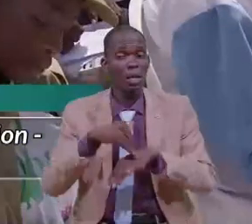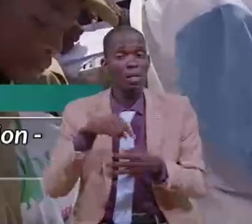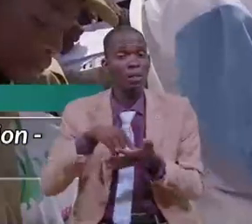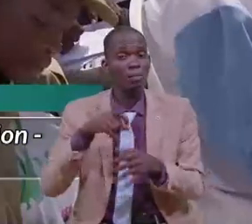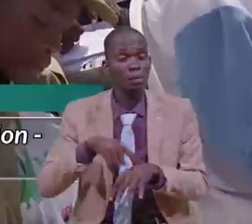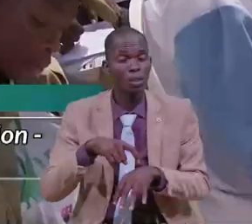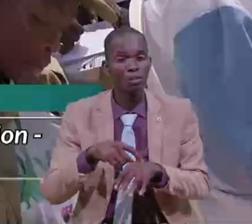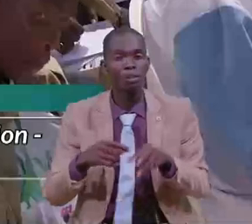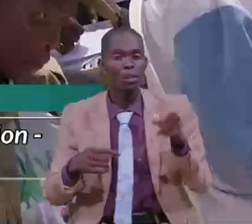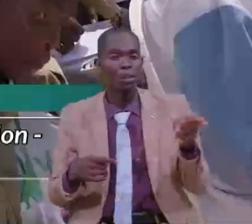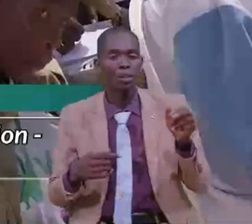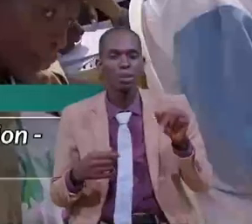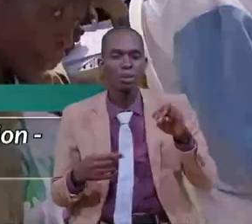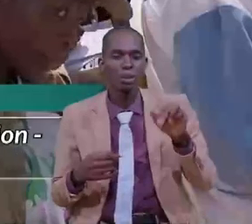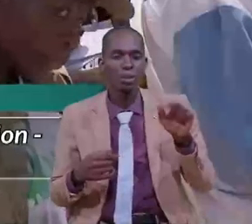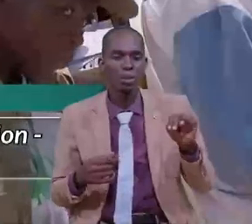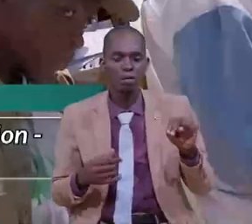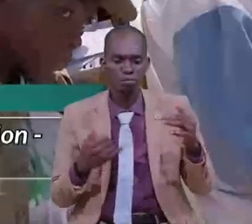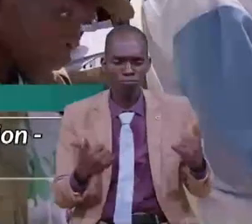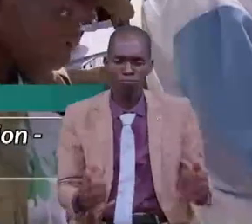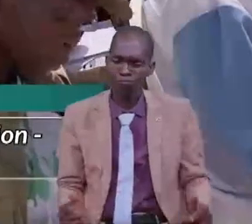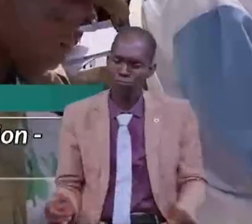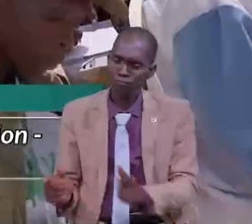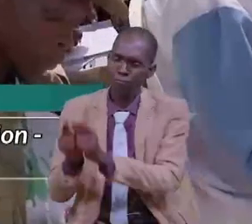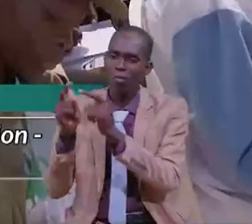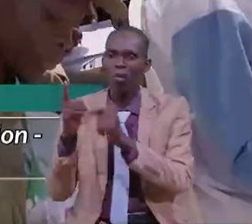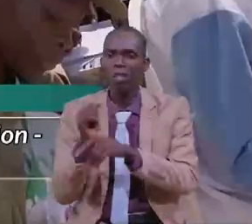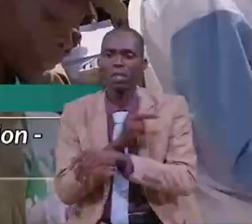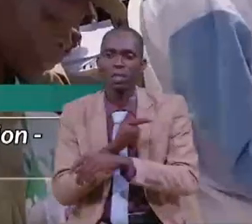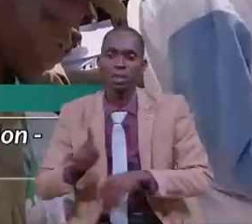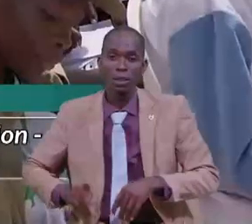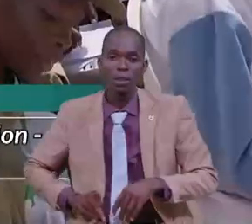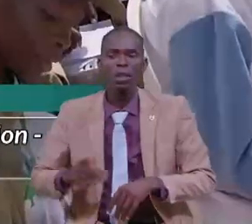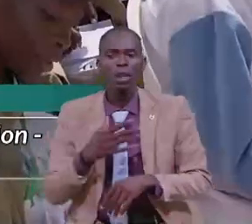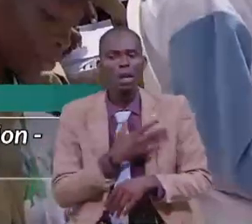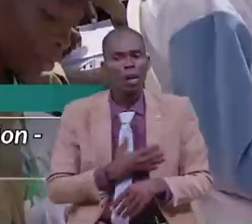En ce moment, Aman est allé vers le roi